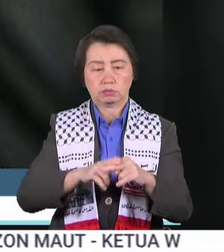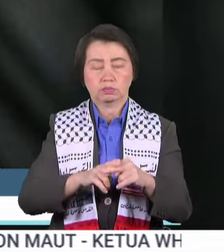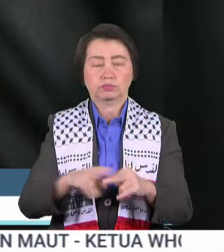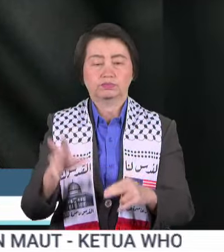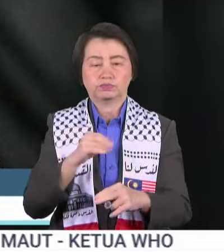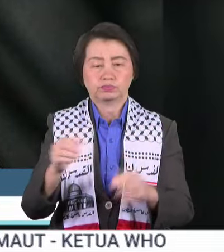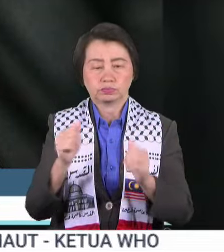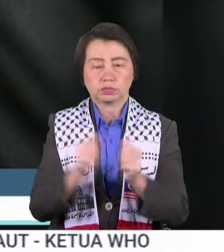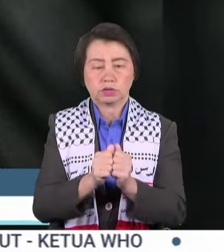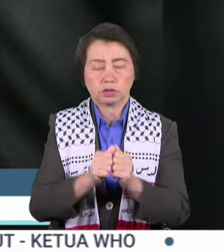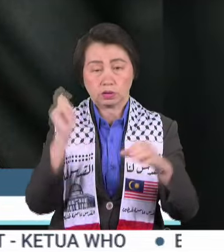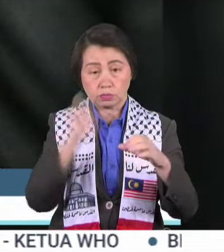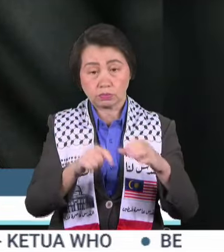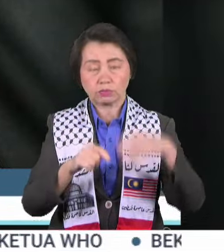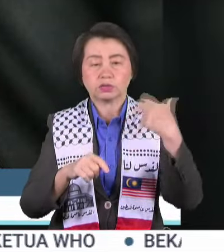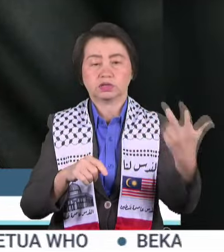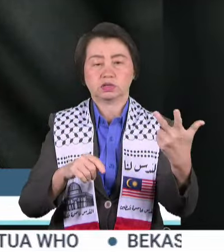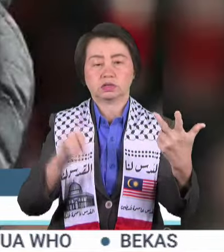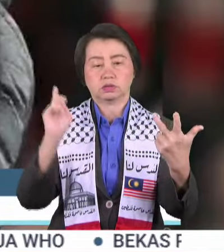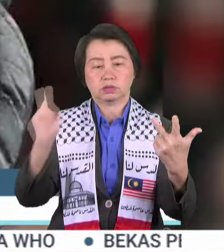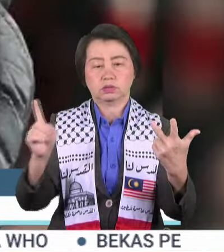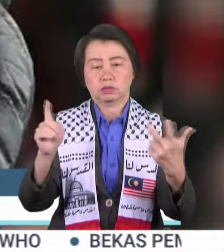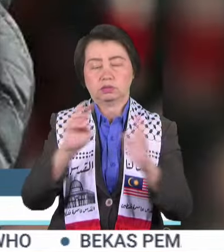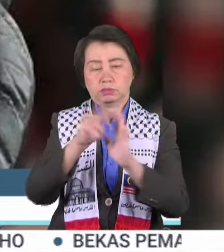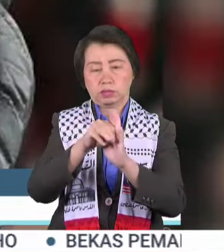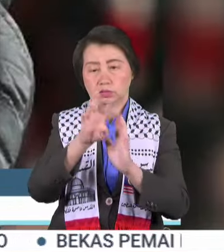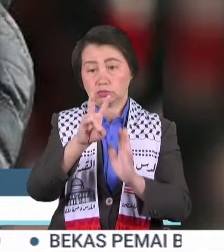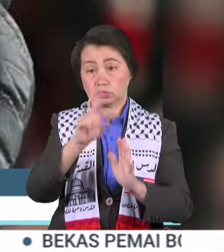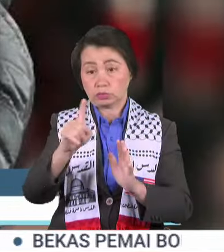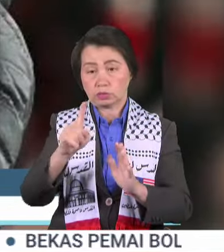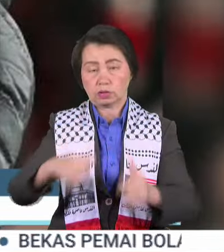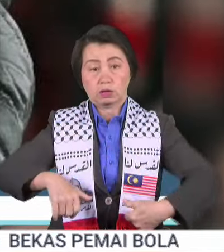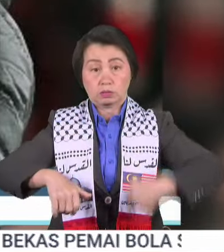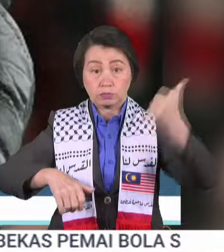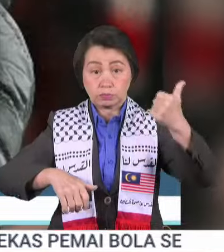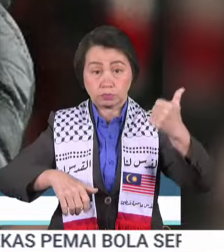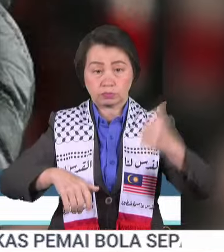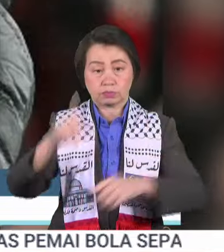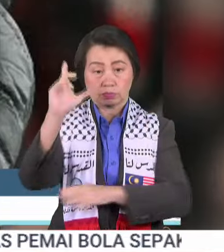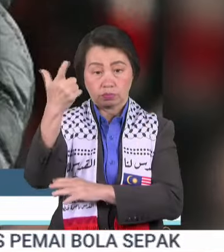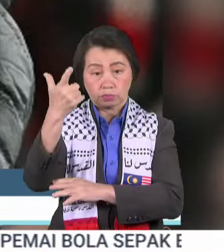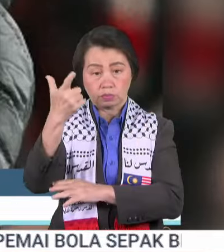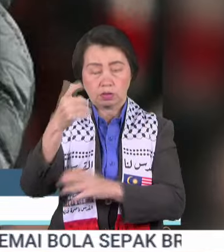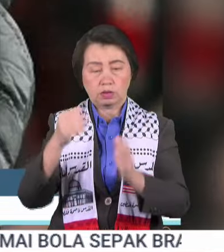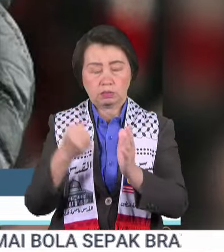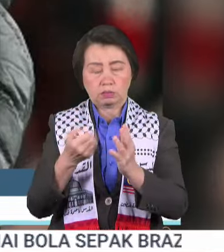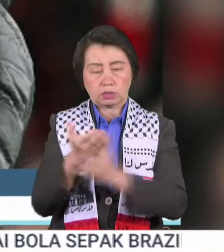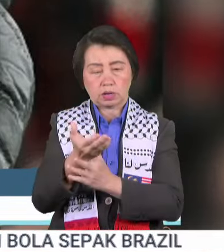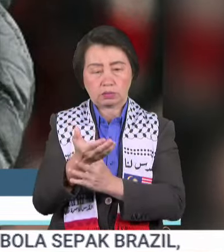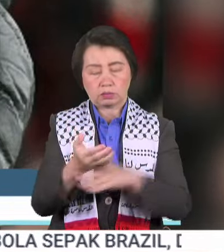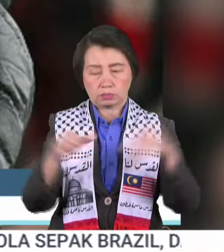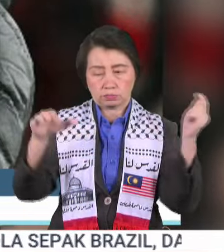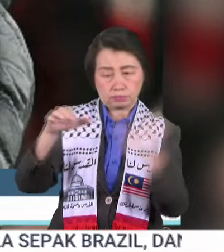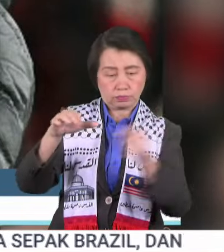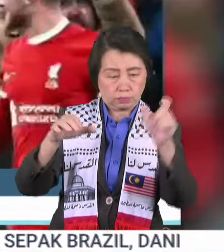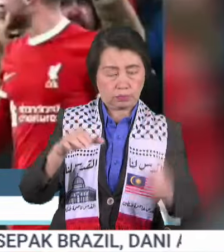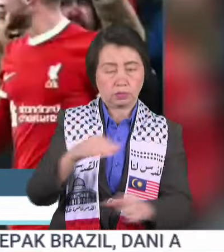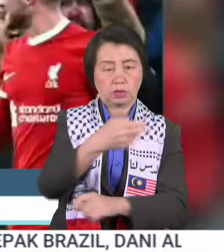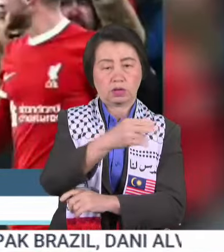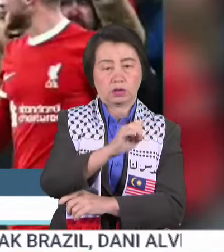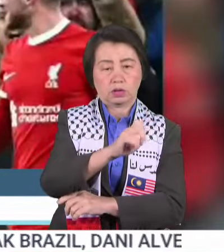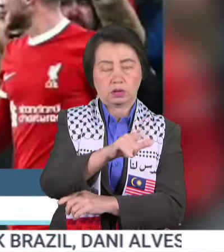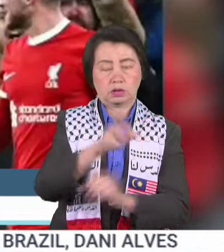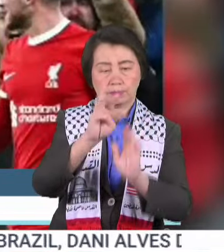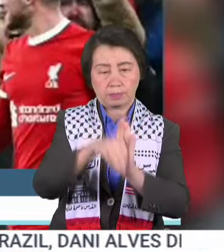Diaz dengan gol ketiga pada minit ke-71. Kemenangan besar The Reds dilengkapkan melalui jaringan Harvey Elliott